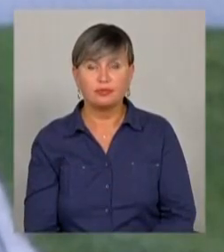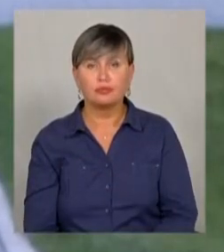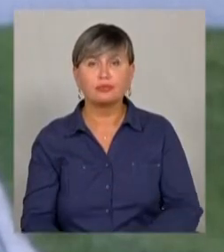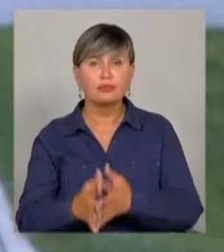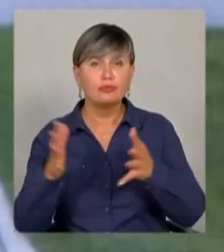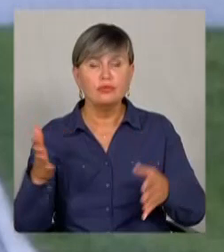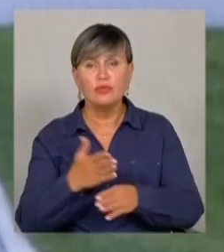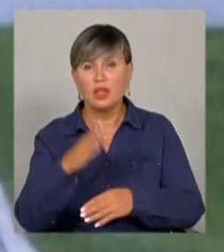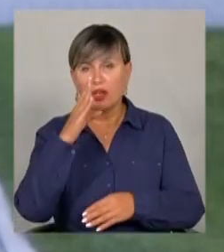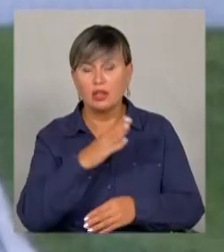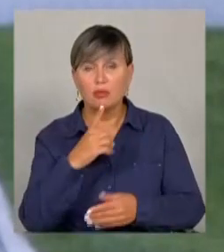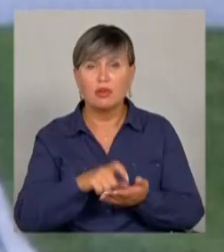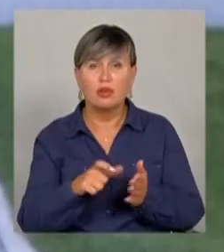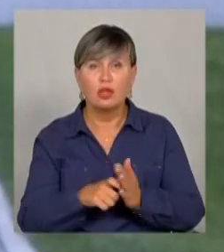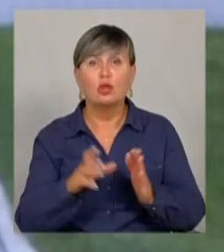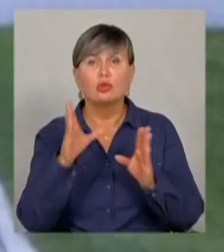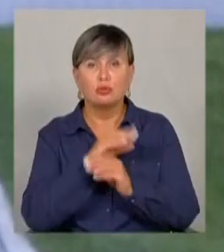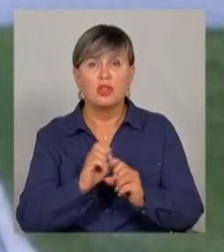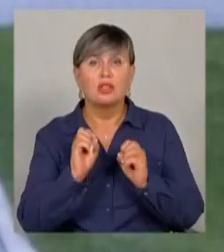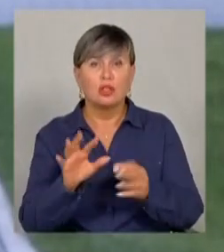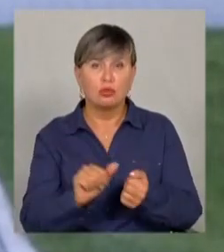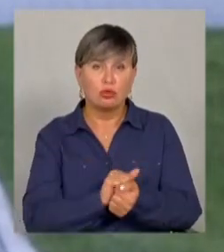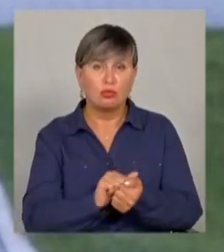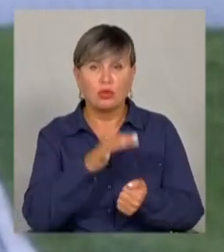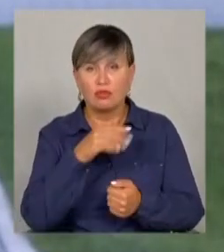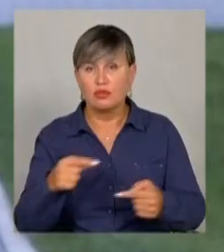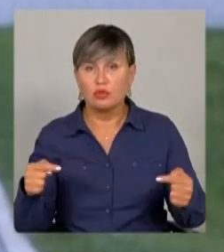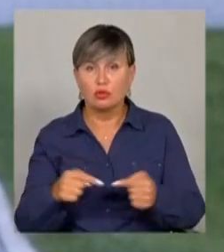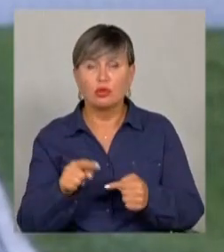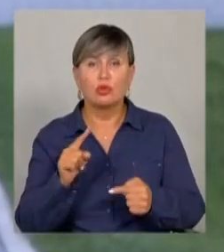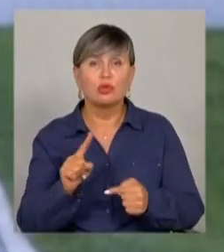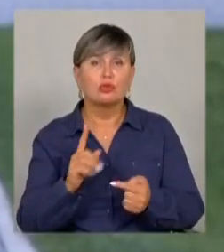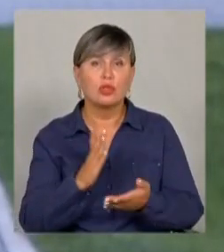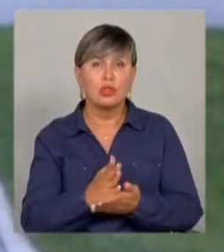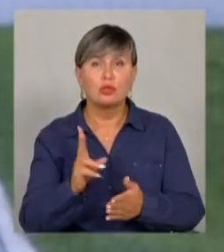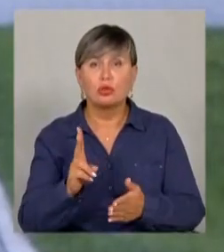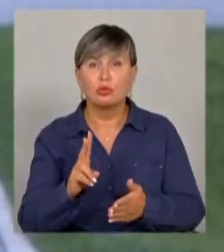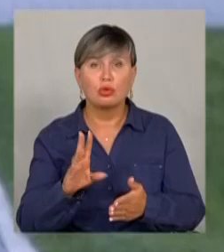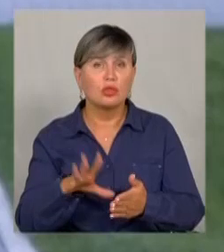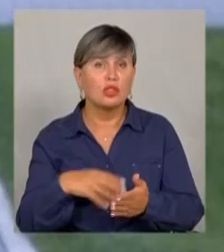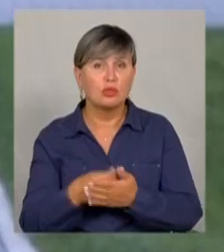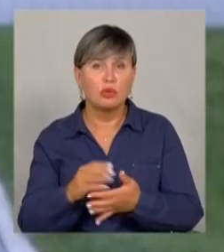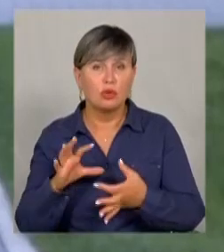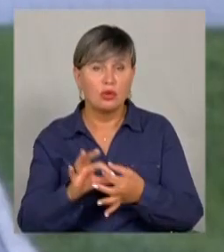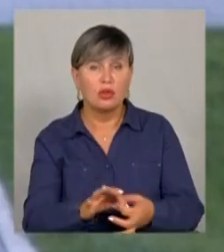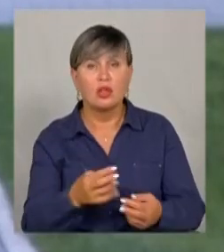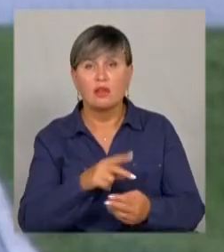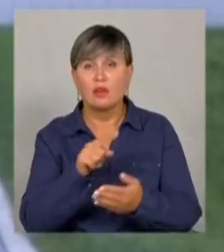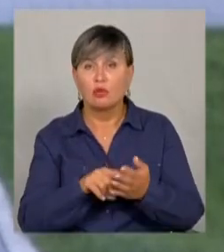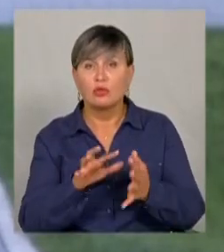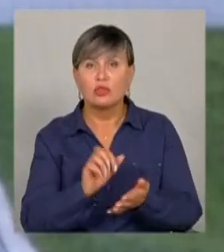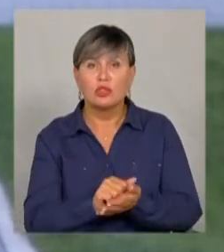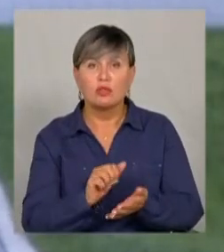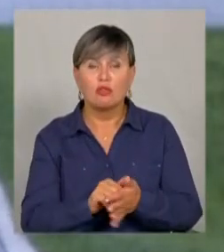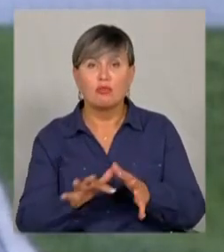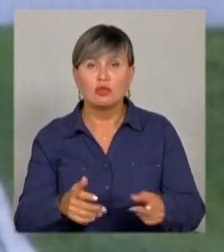Большая часть родителей первоклассников успели сдать документы в срок. Что касается детей, которые до сих пор не закреплены в школах, то этим вопросом будут заниматься